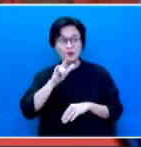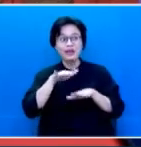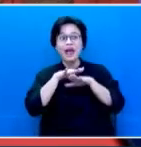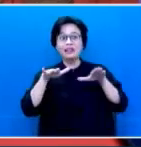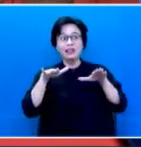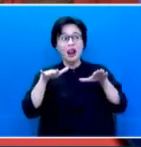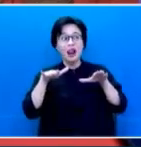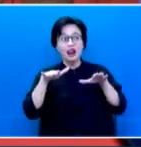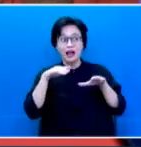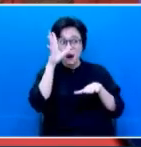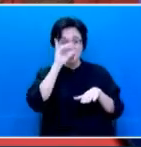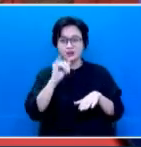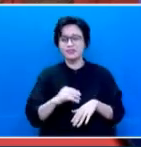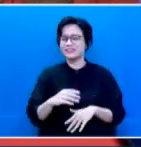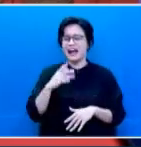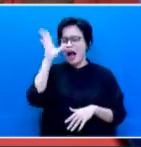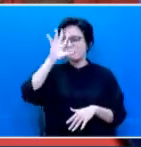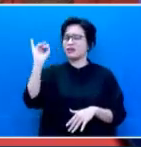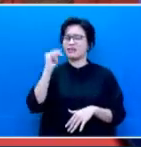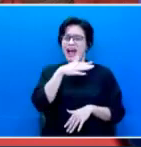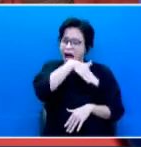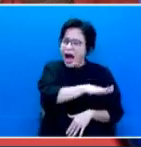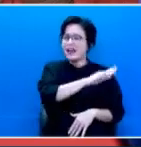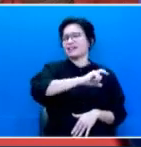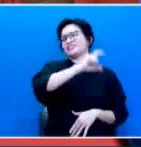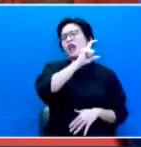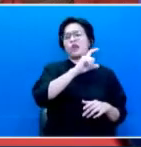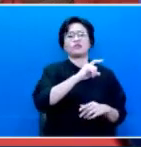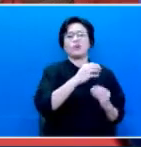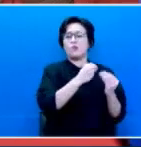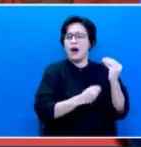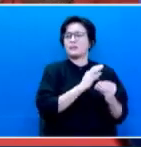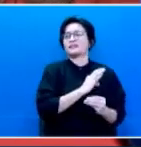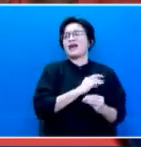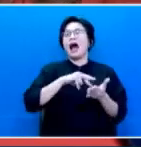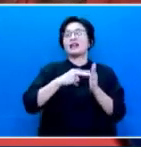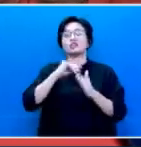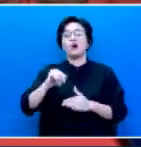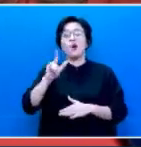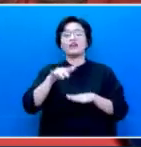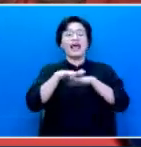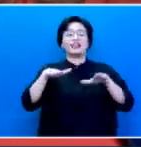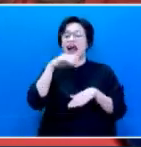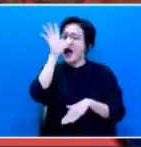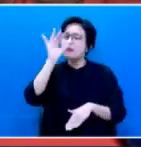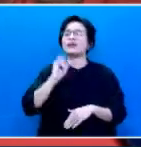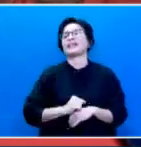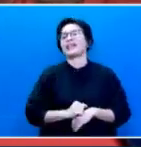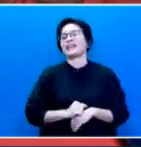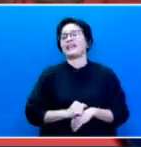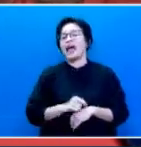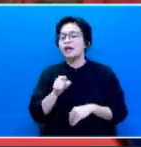kan kan anaknya jadi calon wakil presiden Bagaimana mau bilang dia netral dan anak presiden jadi calon wakil presiden